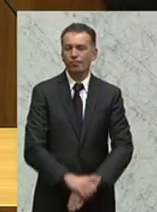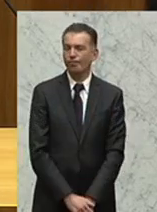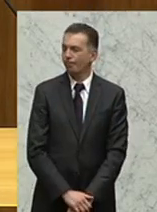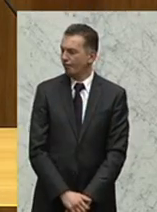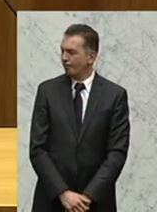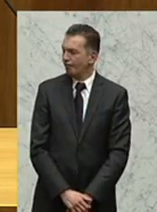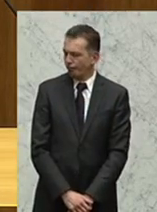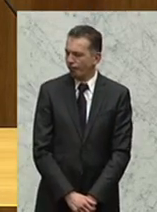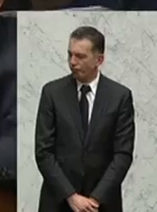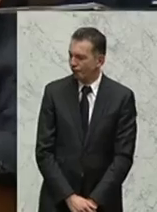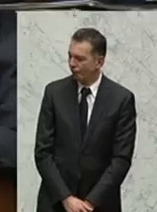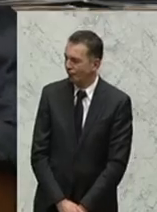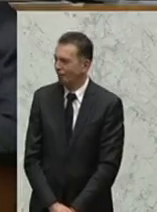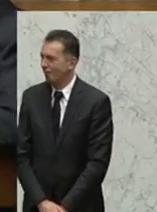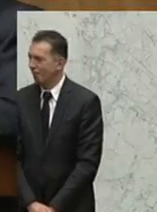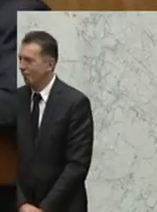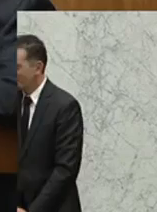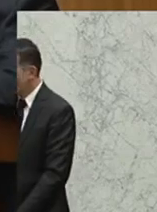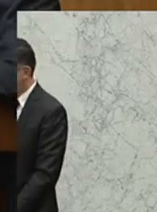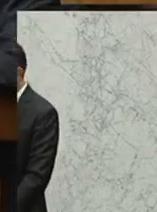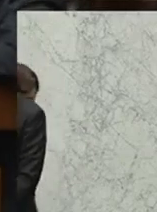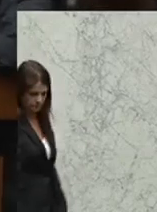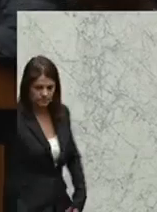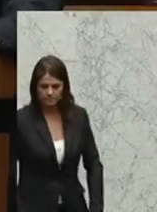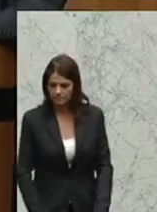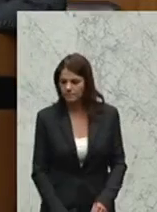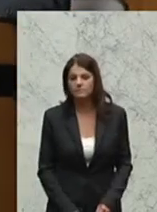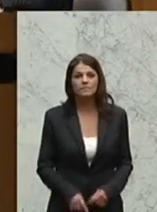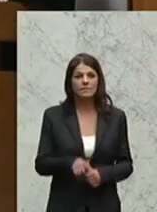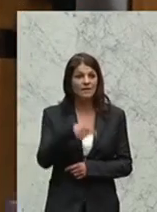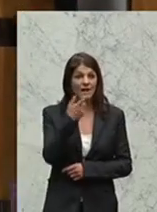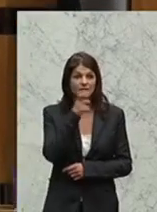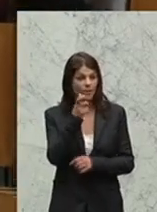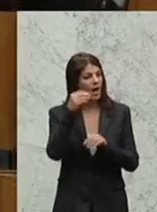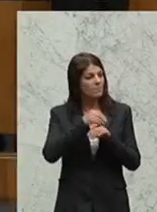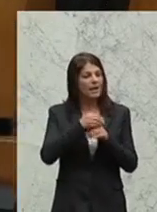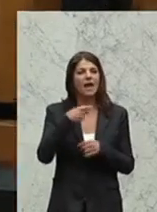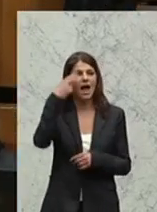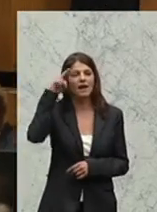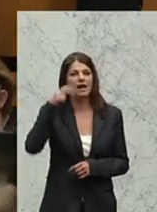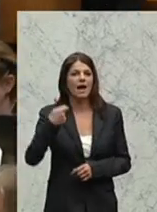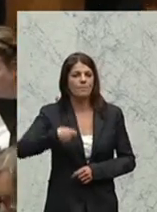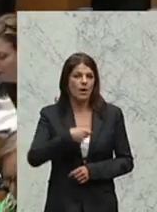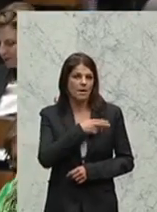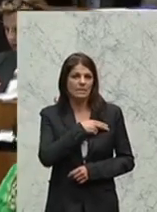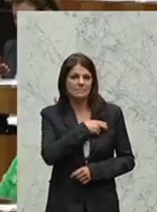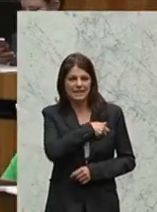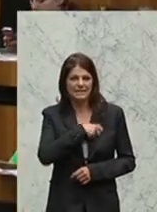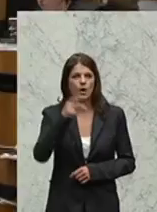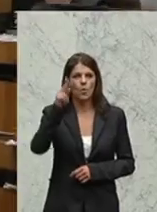Martina Schenk war das vom Team Stronach. Wir sind mitten im dringlichen Antrag des Team Stronach an Bundeskanzler